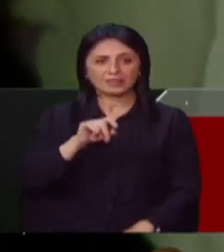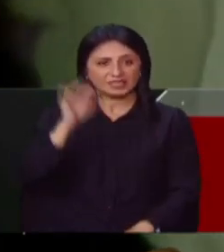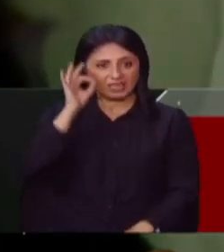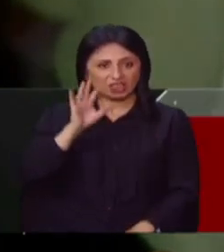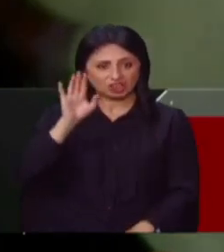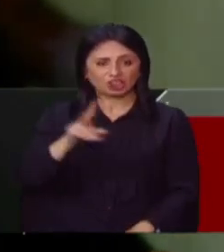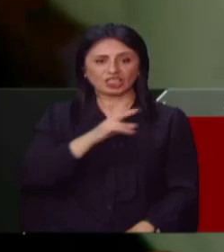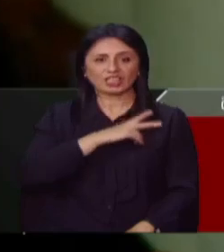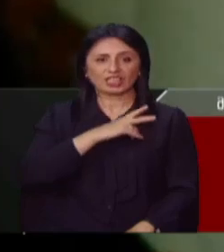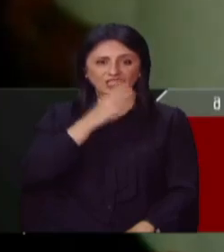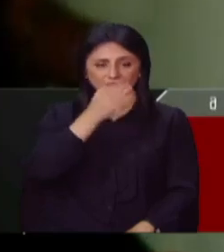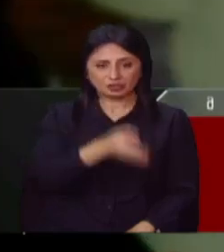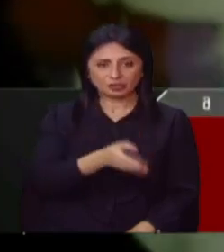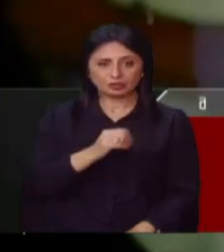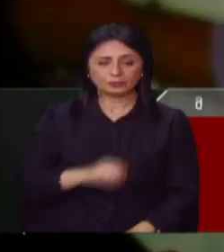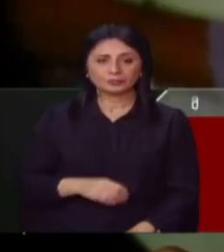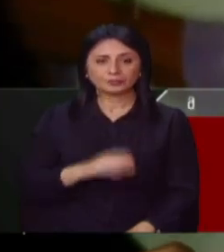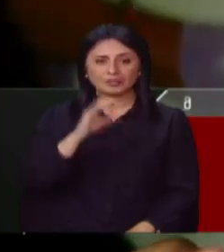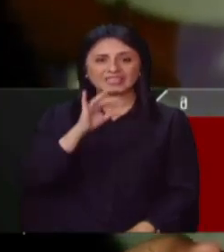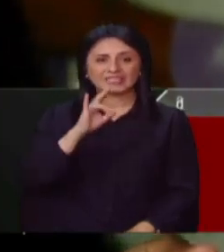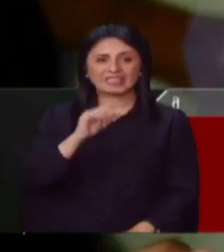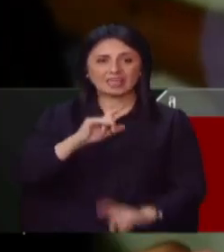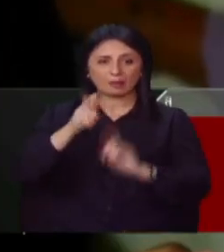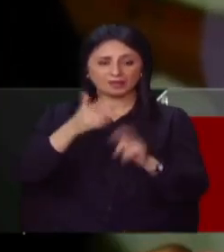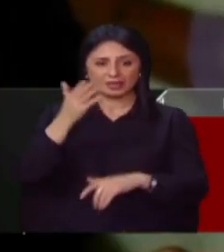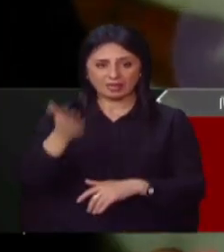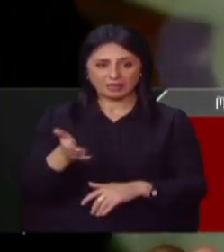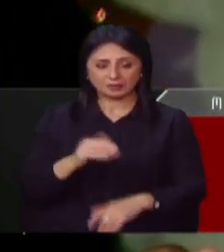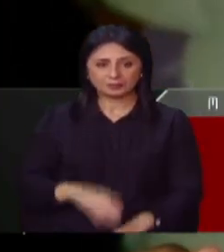Es inglisshi mokhda Sinas mtaze.